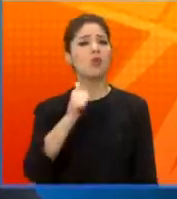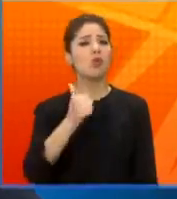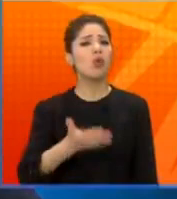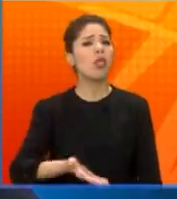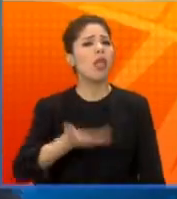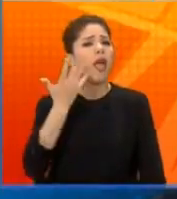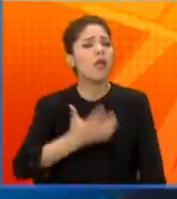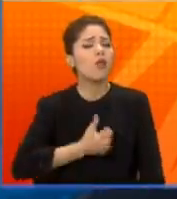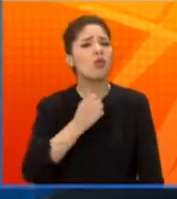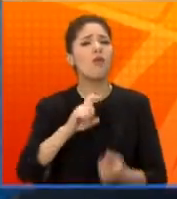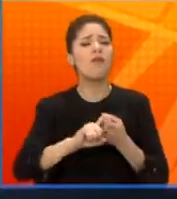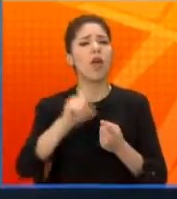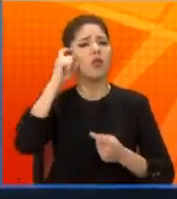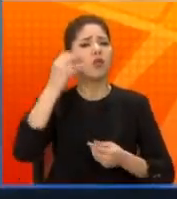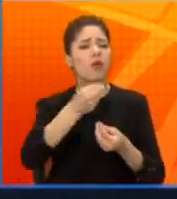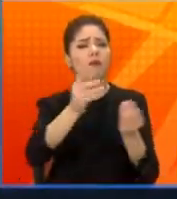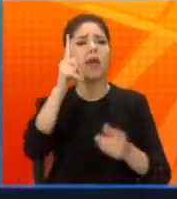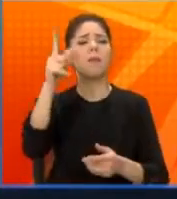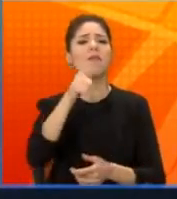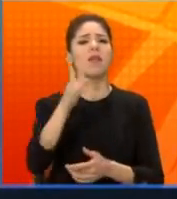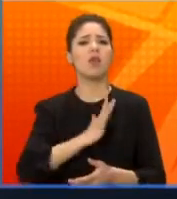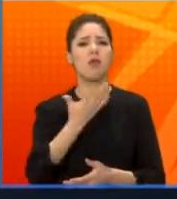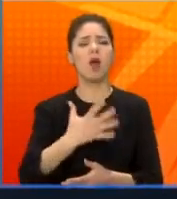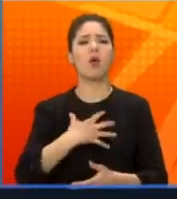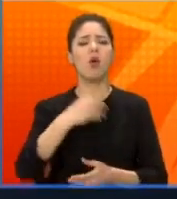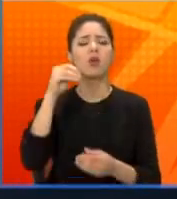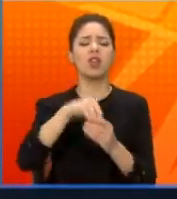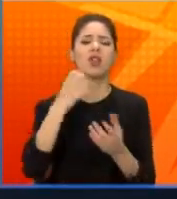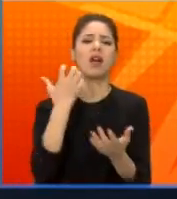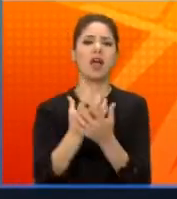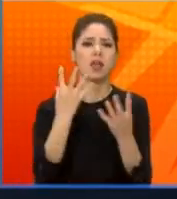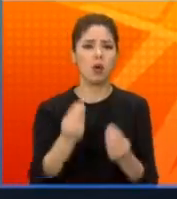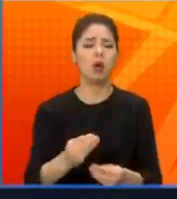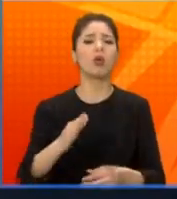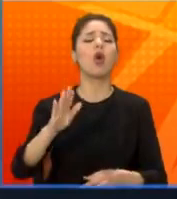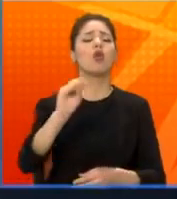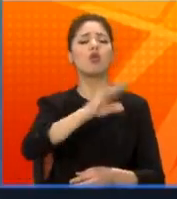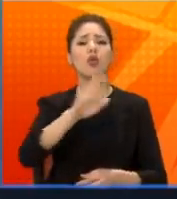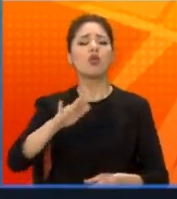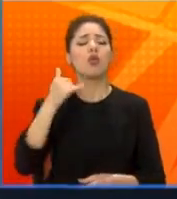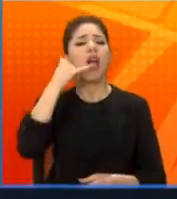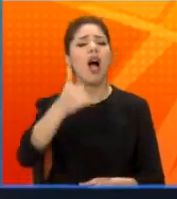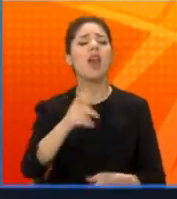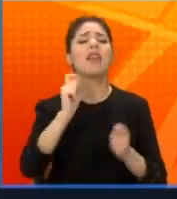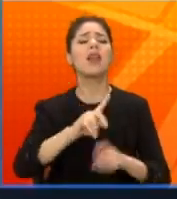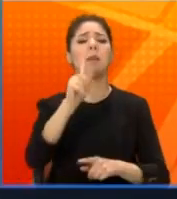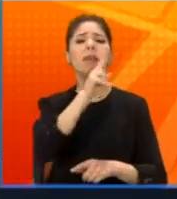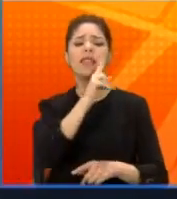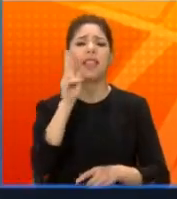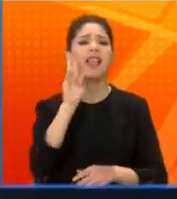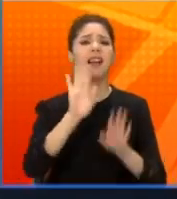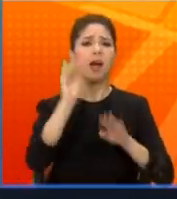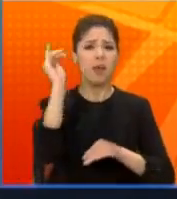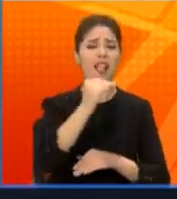Günün en hüzünlü ve düşündürücü görüntülerinden biri Konya'da geçti kayda. Evlatlarının arayıp sormadığı bir teyzemiz kapısına